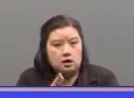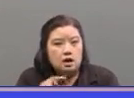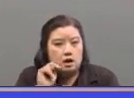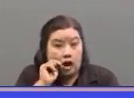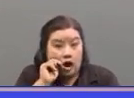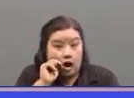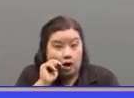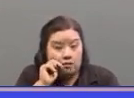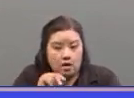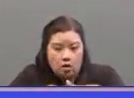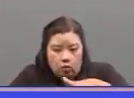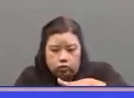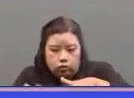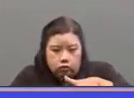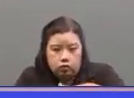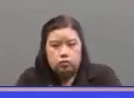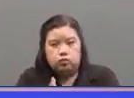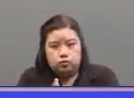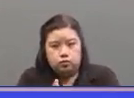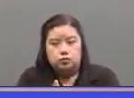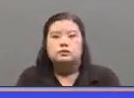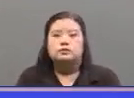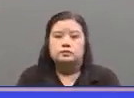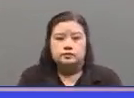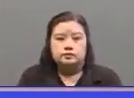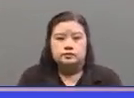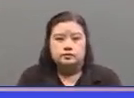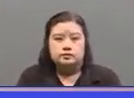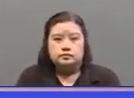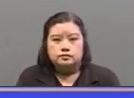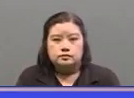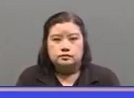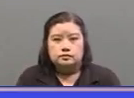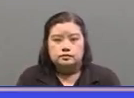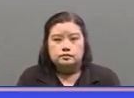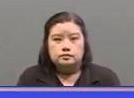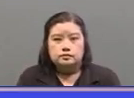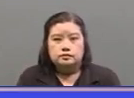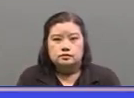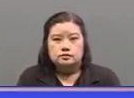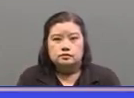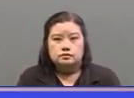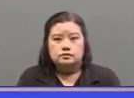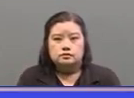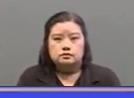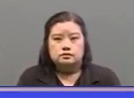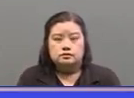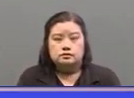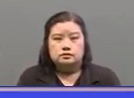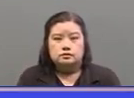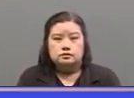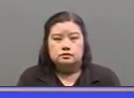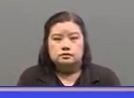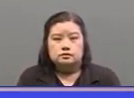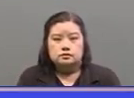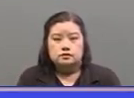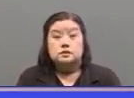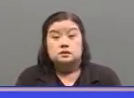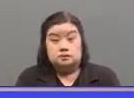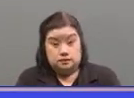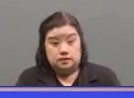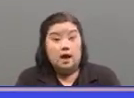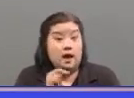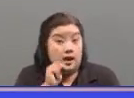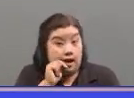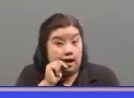ก็ถนนค่ะจุดที่เป็นการเชื่อมระหว่างหมู่บ้านอะไรแบบนี้ค่ะที่ได้รับผลกระทบค่ะ เชื่อว่าจริงๆแล้วทางการและหน่วยงานที่เกี่ยว